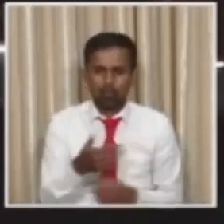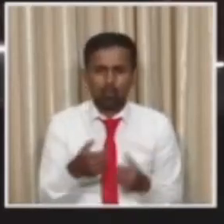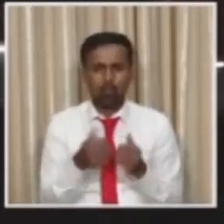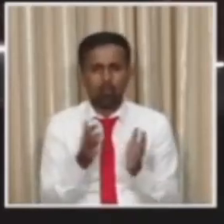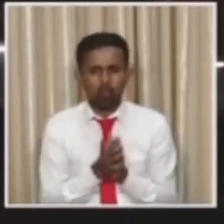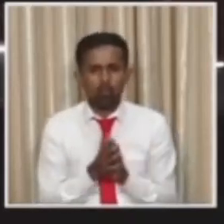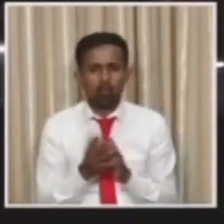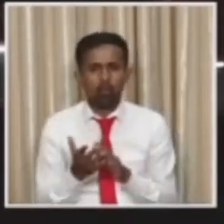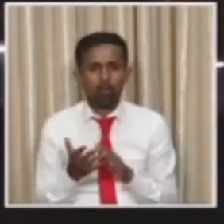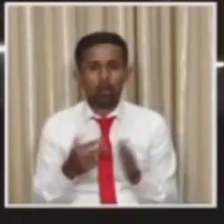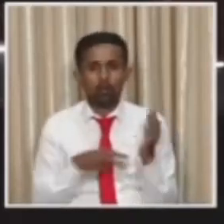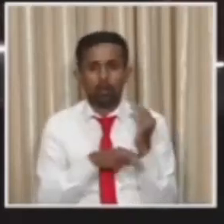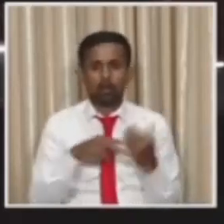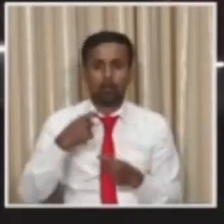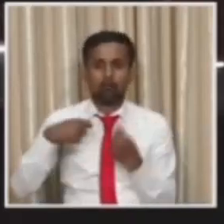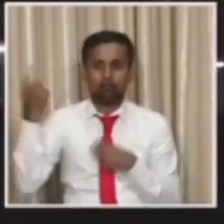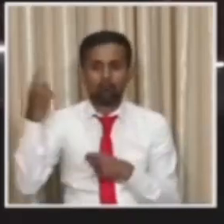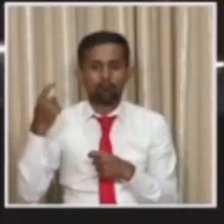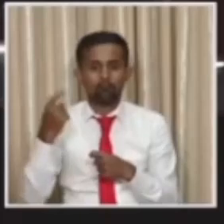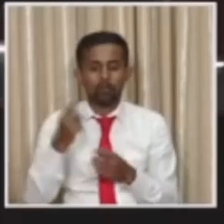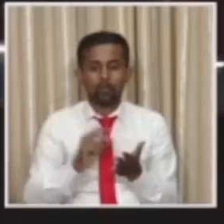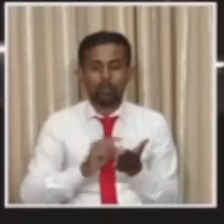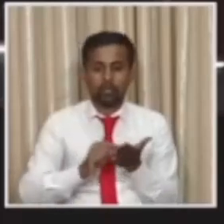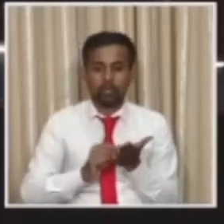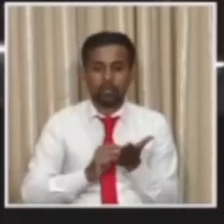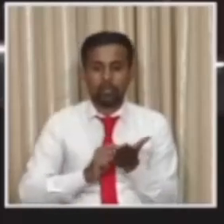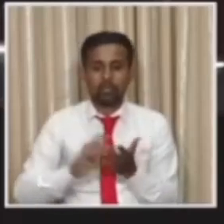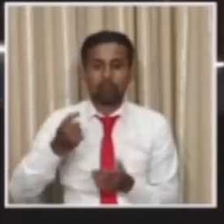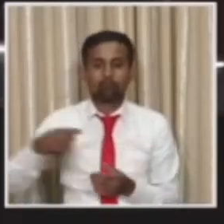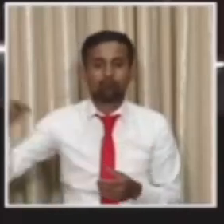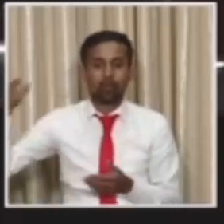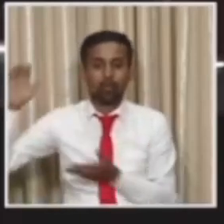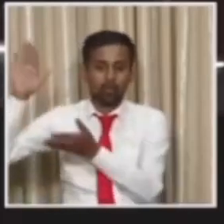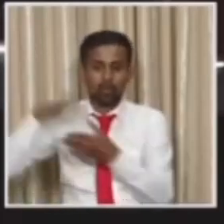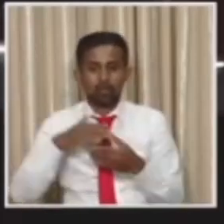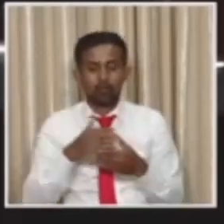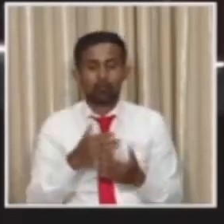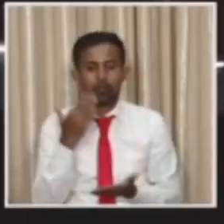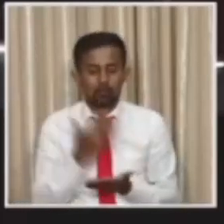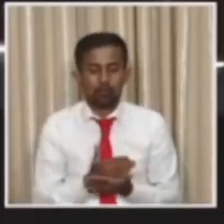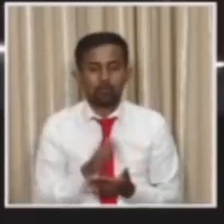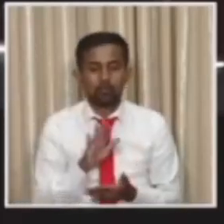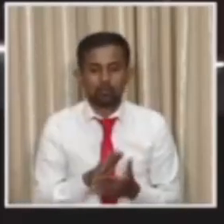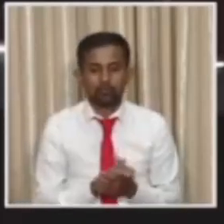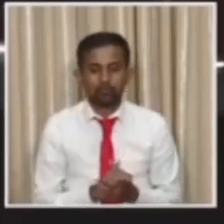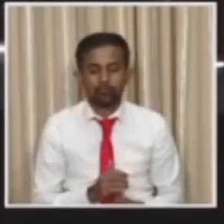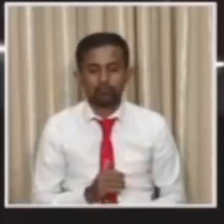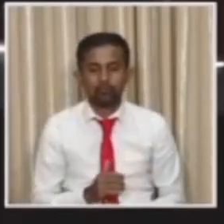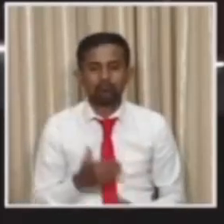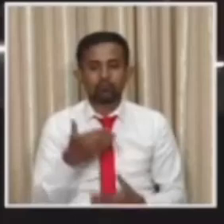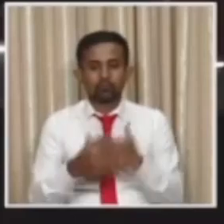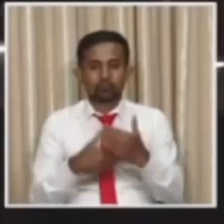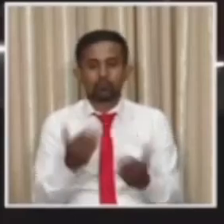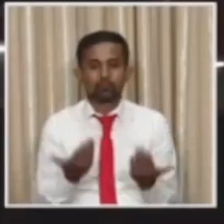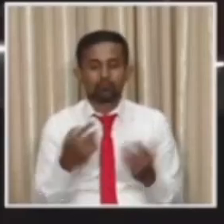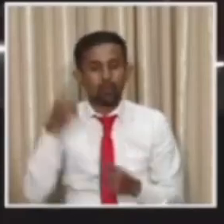අපි අපේ රබර් ටික පිටරට දීලා අපි ඉරේසරෙත් ගේන තත්ත්වෙට පත් වුණානේ. ඉරේසරෙත් ගෙනාවා. මේව නවත්තන්න ඕනේ. ඉතින් ඒ කටයුතු අපි ඉස්සරහට කරගෙන යන්න ඕනේ. ඒ